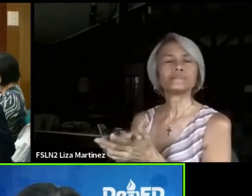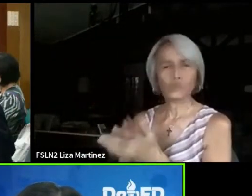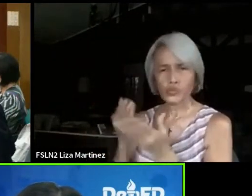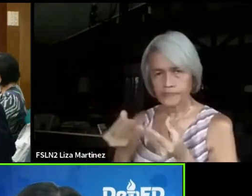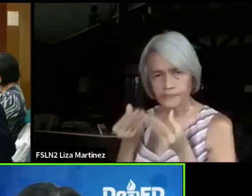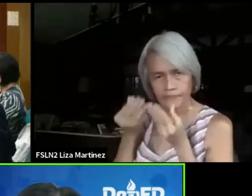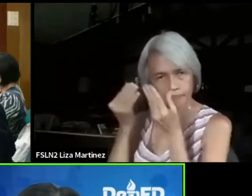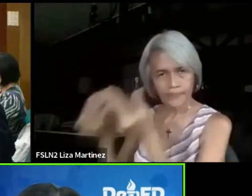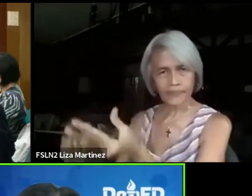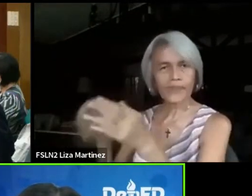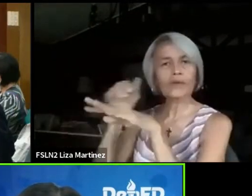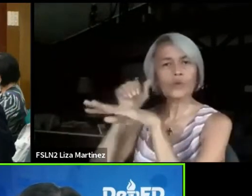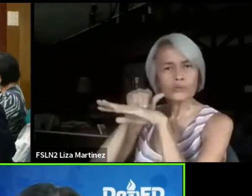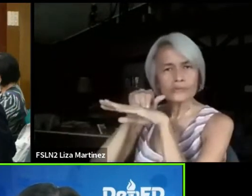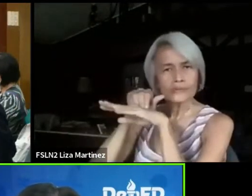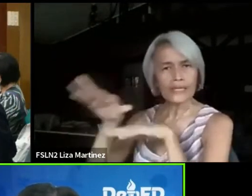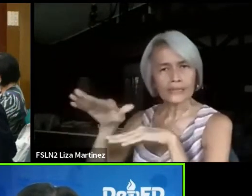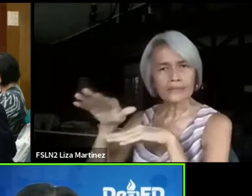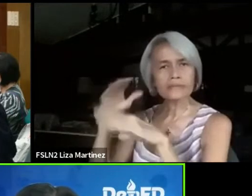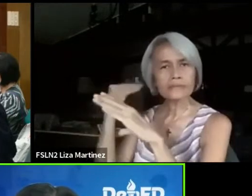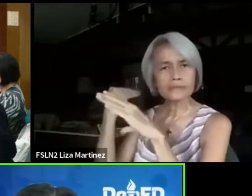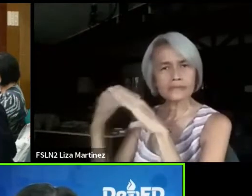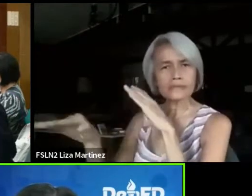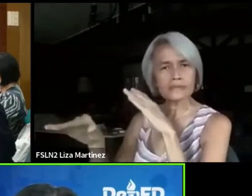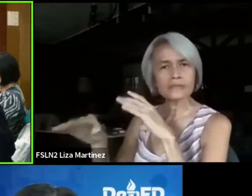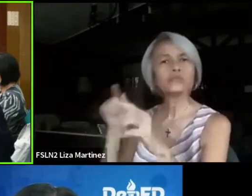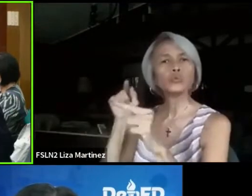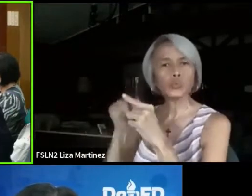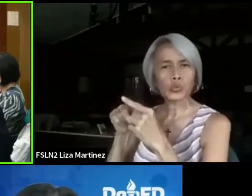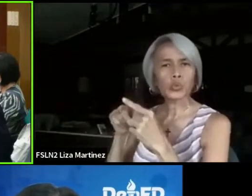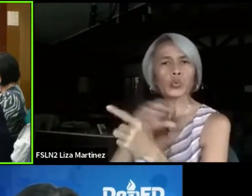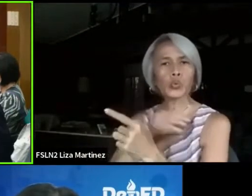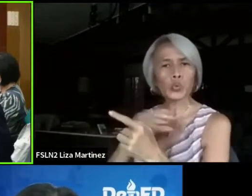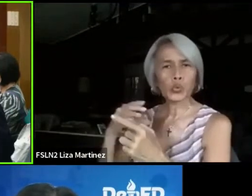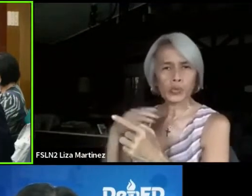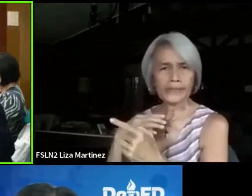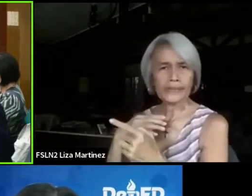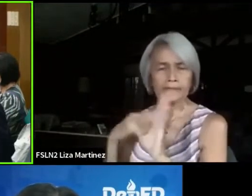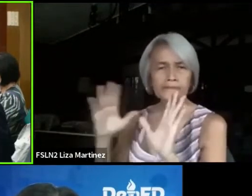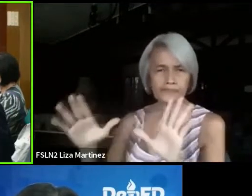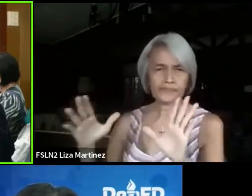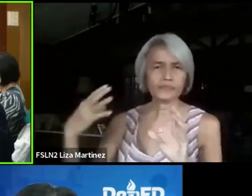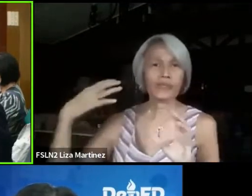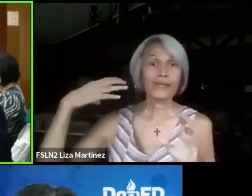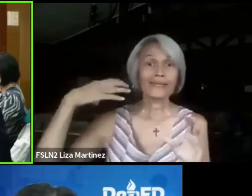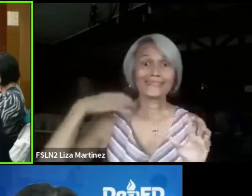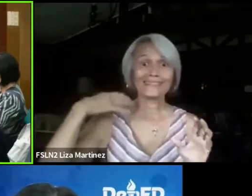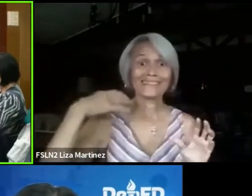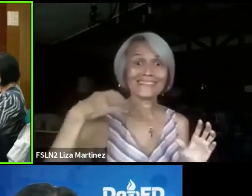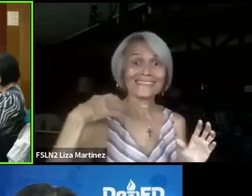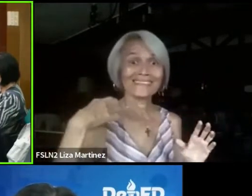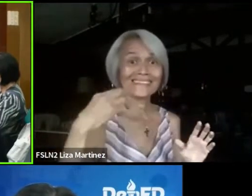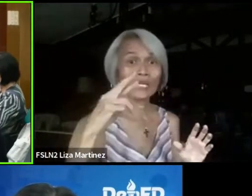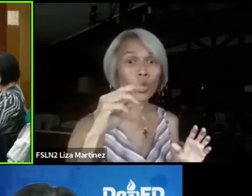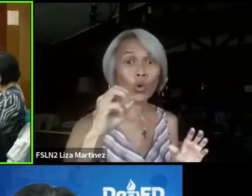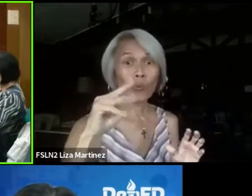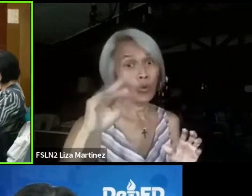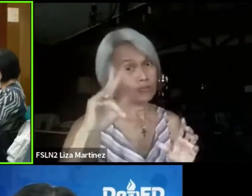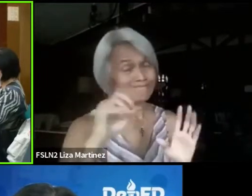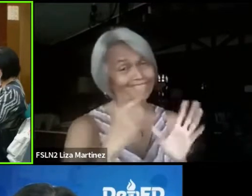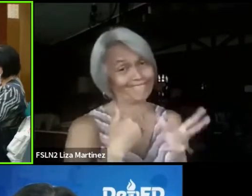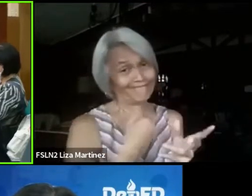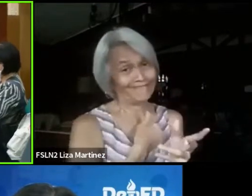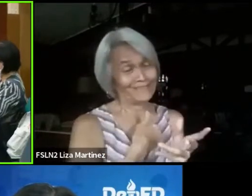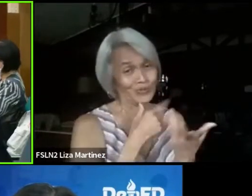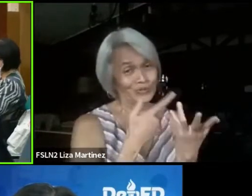po namin sa committee yung hinihingi po ninyo. Ma'am Torio? In addition, ano, wag na tayong magkahiyaan because talagang ano to,